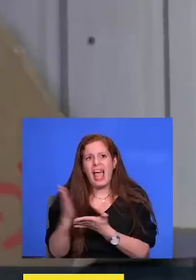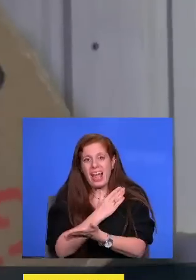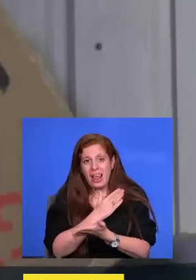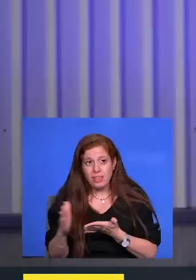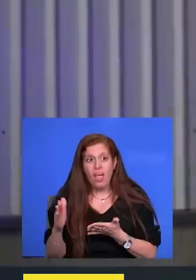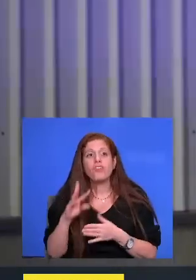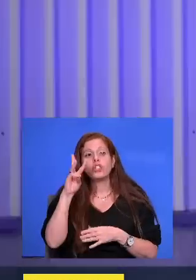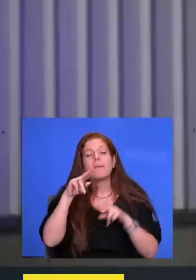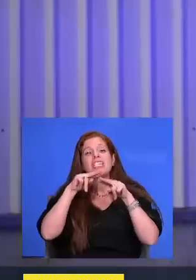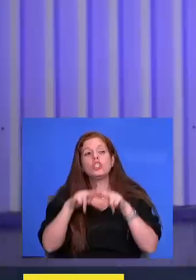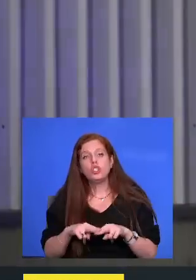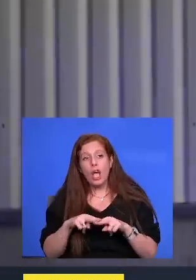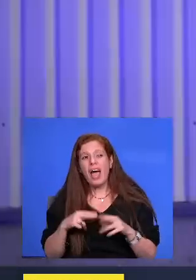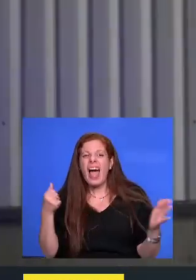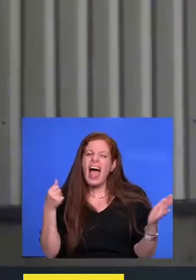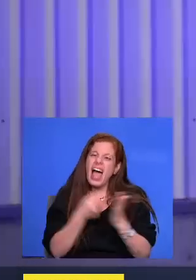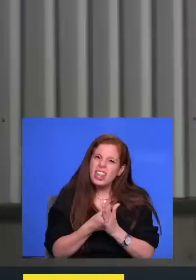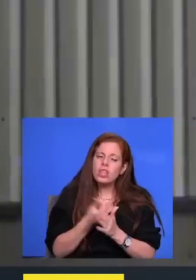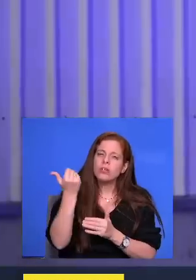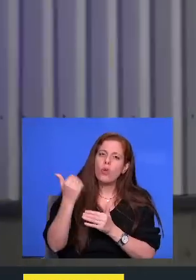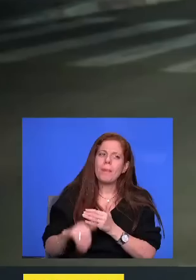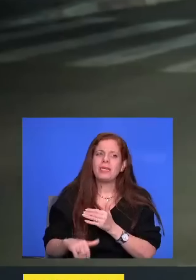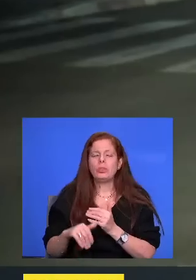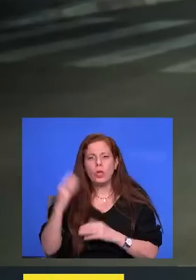ושיינברג נשאר במאסר עד תום ריצוי העונש